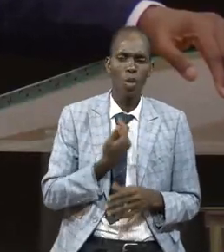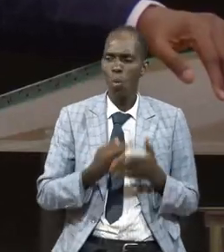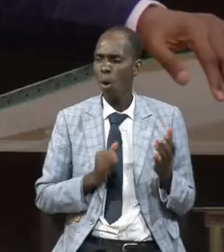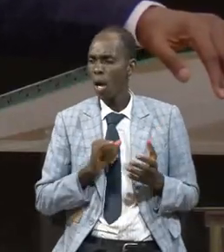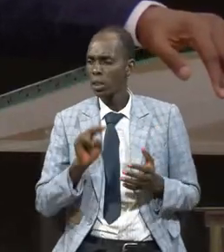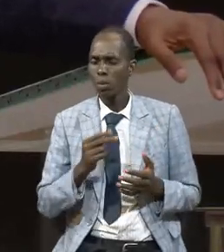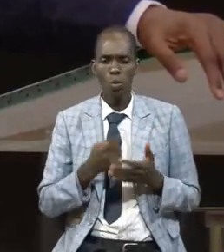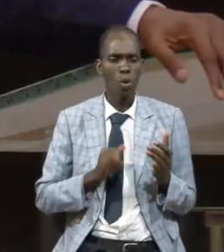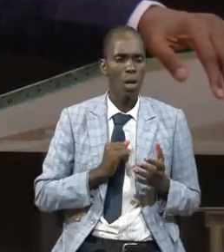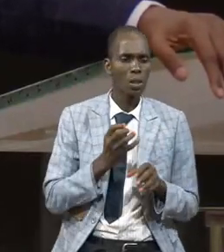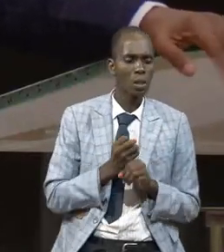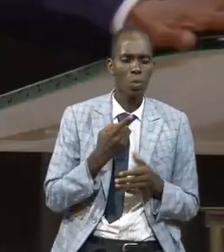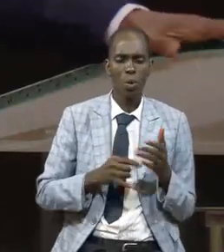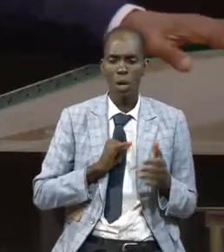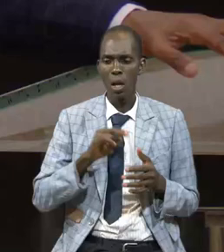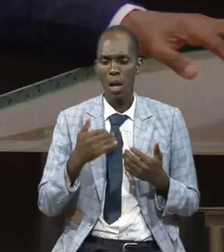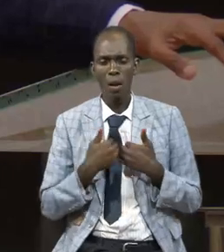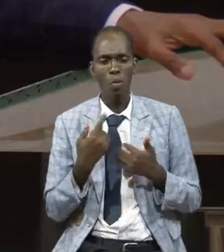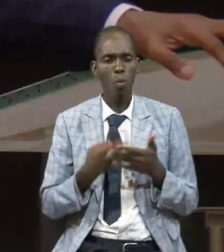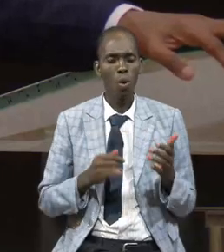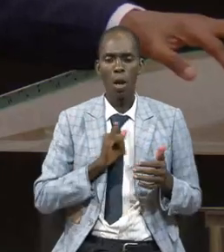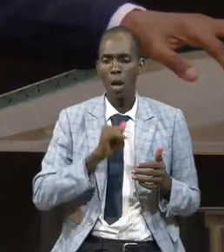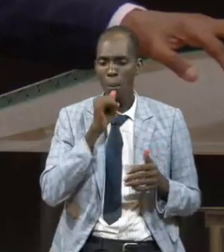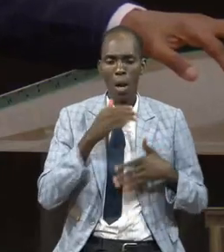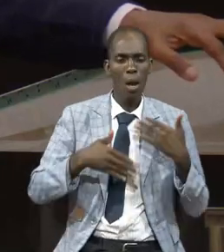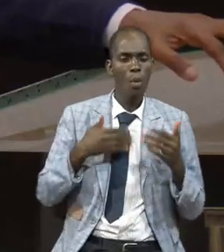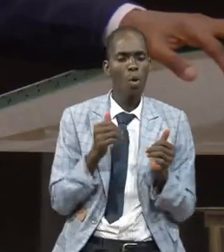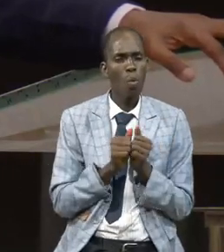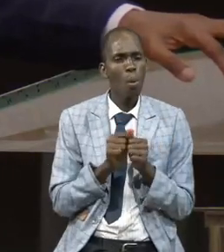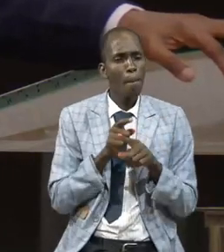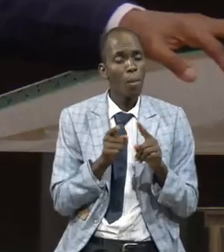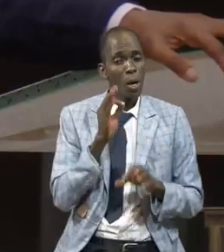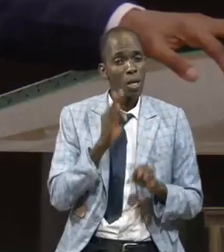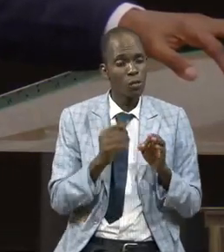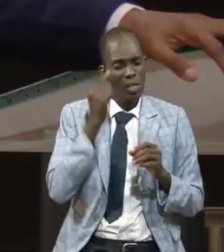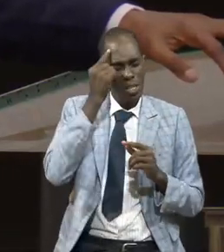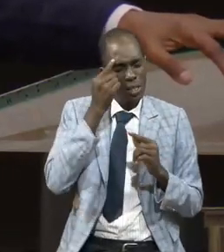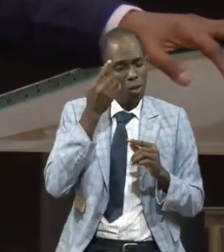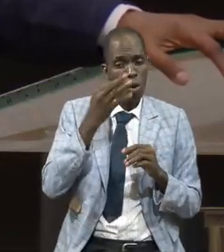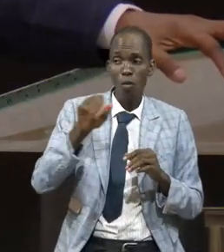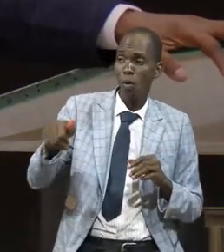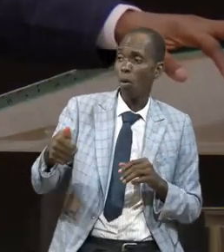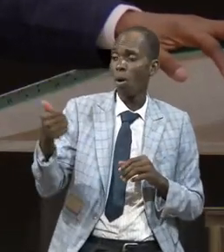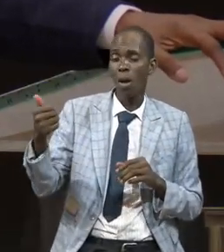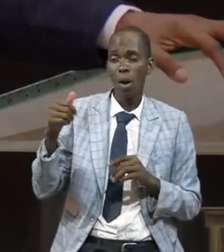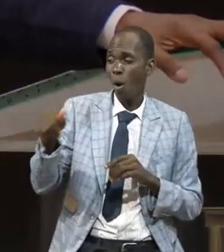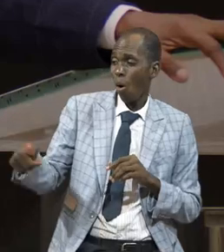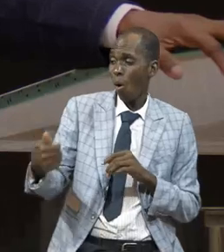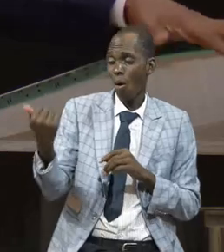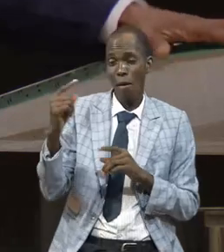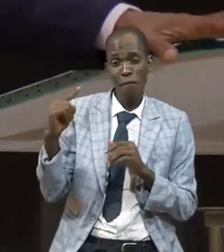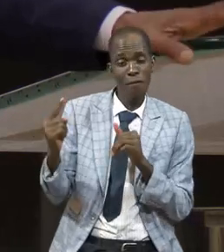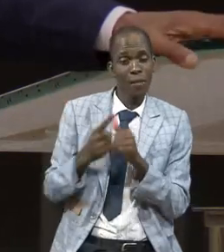ne pensez pas à moi seul. Quel est mon gain? Qu'est-ce qui me donne la joie? Si vous pensez aux autres, les